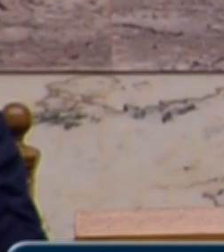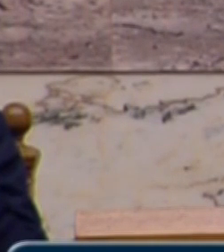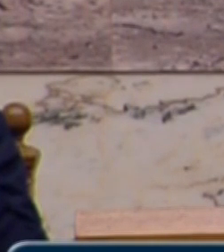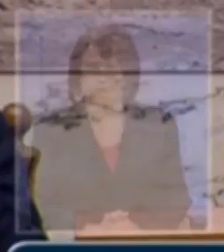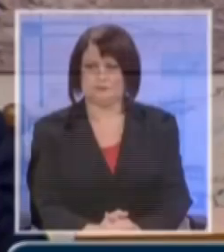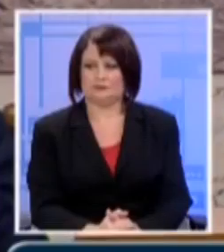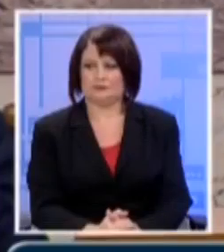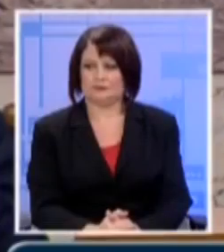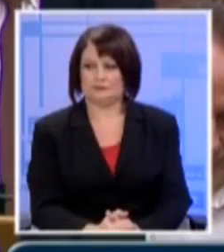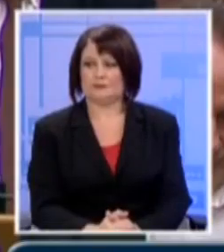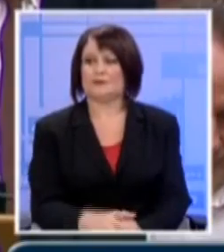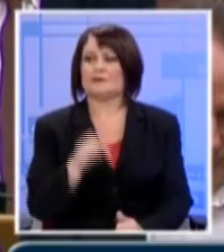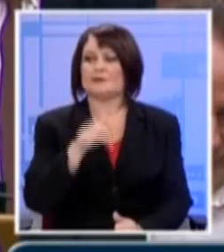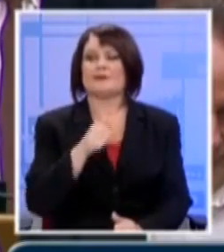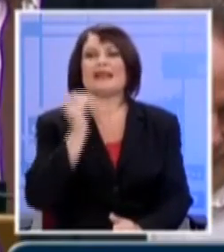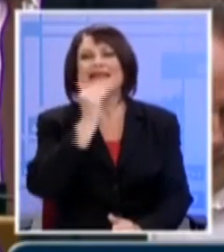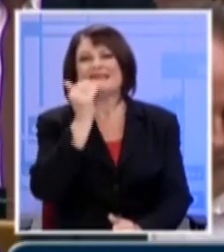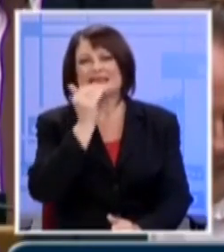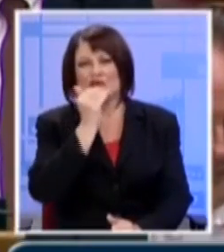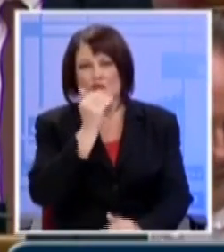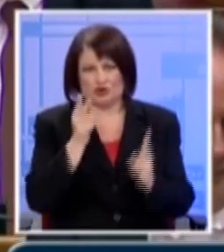Κύριε Πρόεδρε, θα είμαι εξαιρετικά σύντομος,